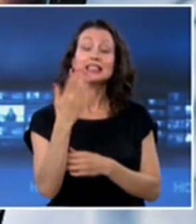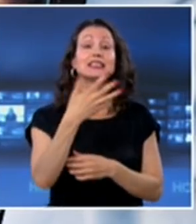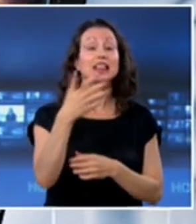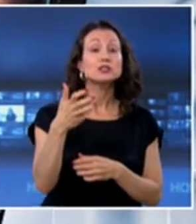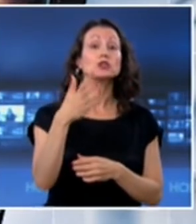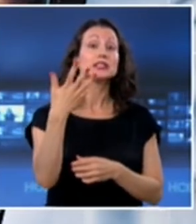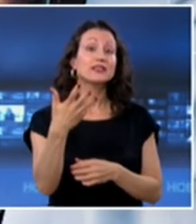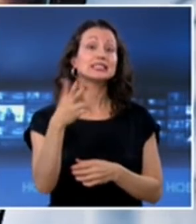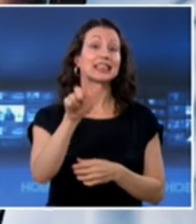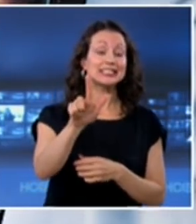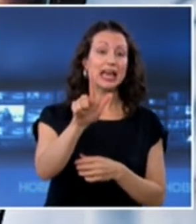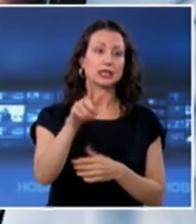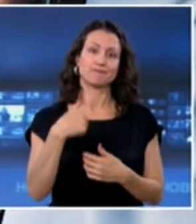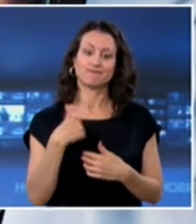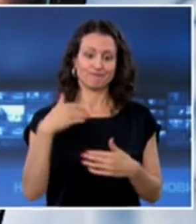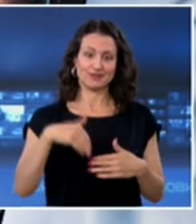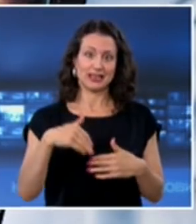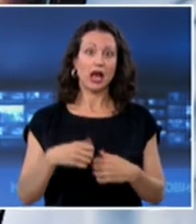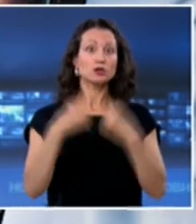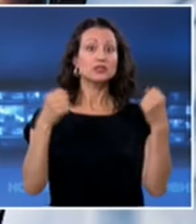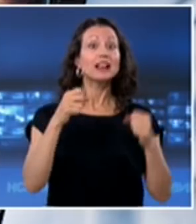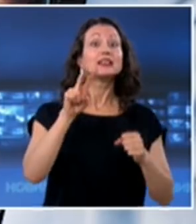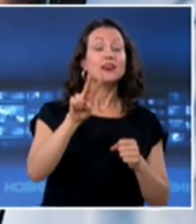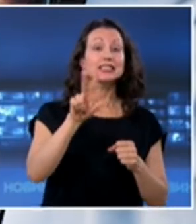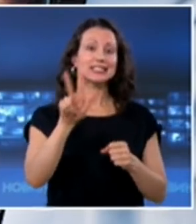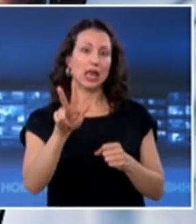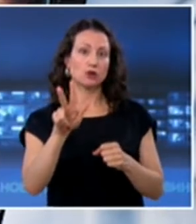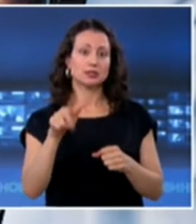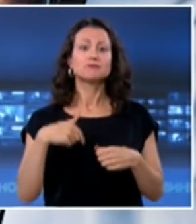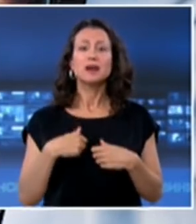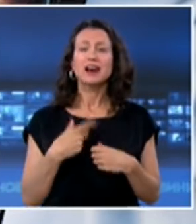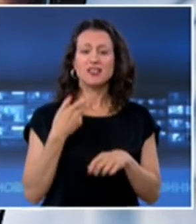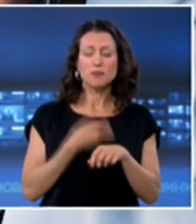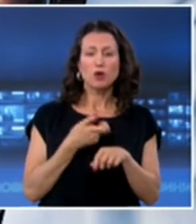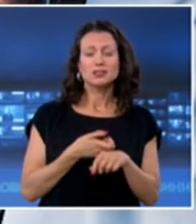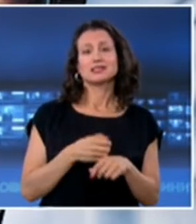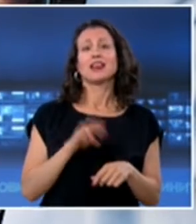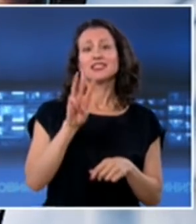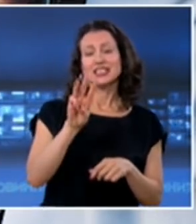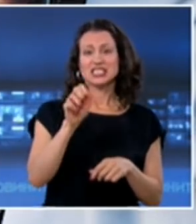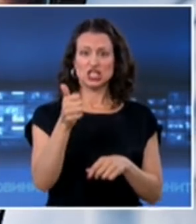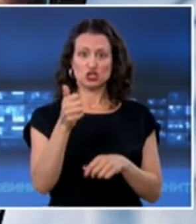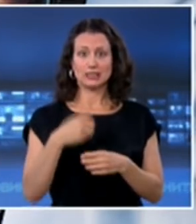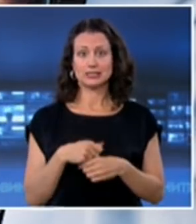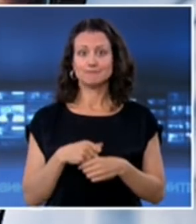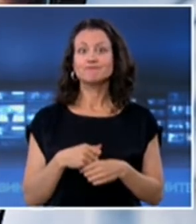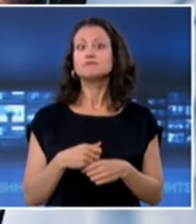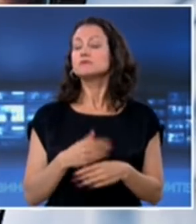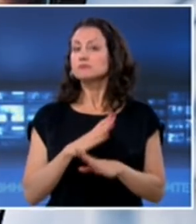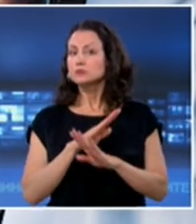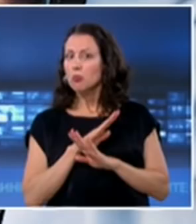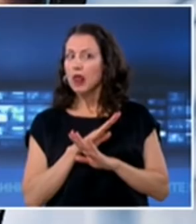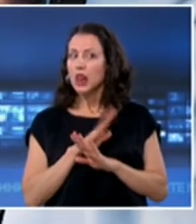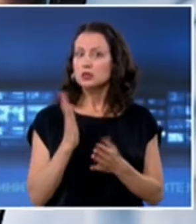19997. 28 са оздравелите, а 36 са в интензивно отделение. Жертви за изминалото денонощие няма.